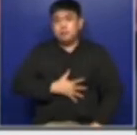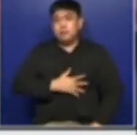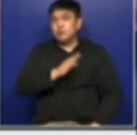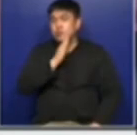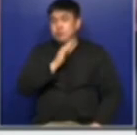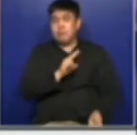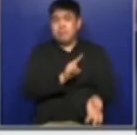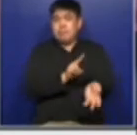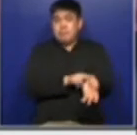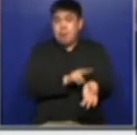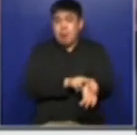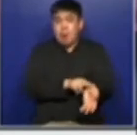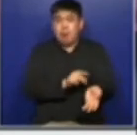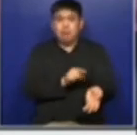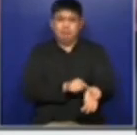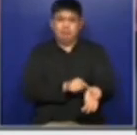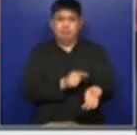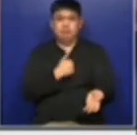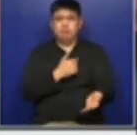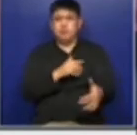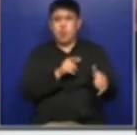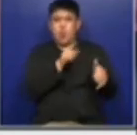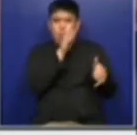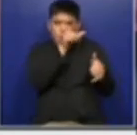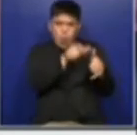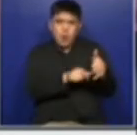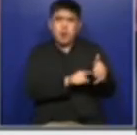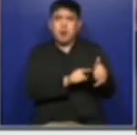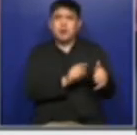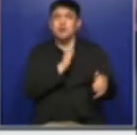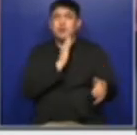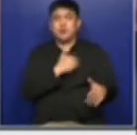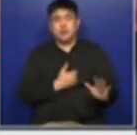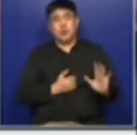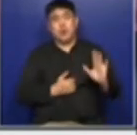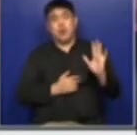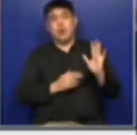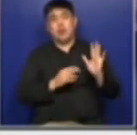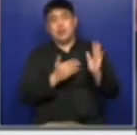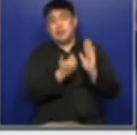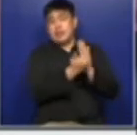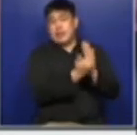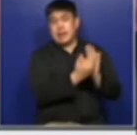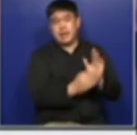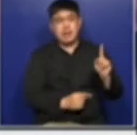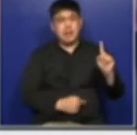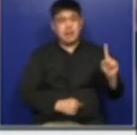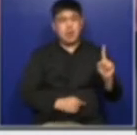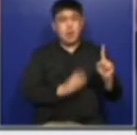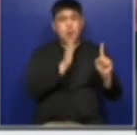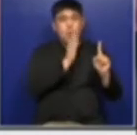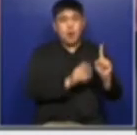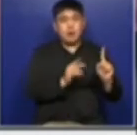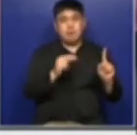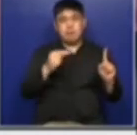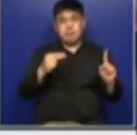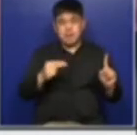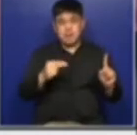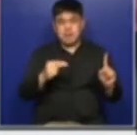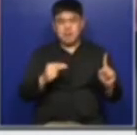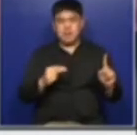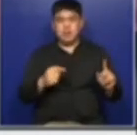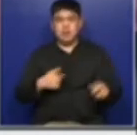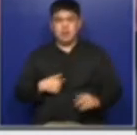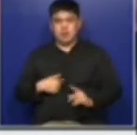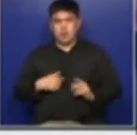ากรนะครับทำไงจะทัดเทียมกันคนอีสานอาจจะ1ต่อ10,000กรุงเทพอาจจะ1ต่อ1,000นะครับ